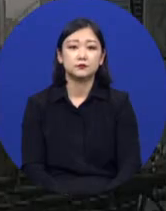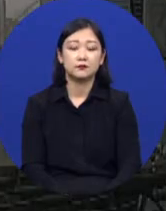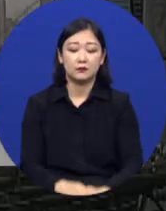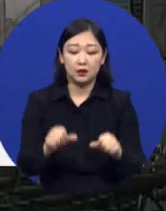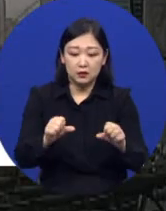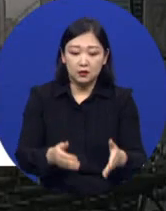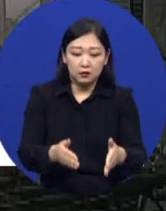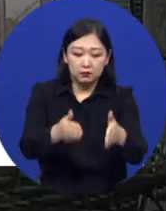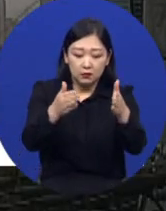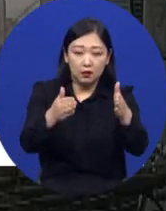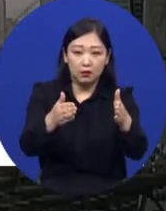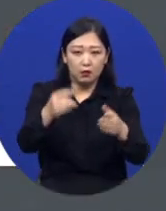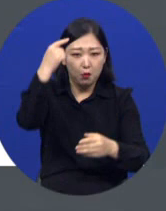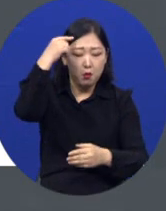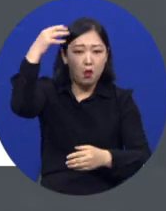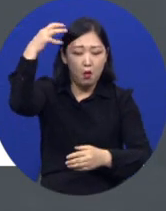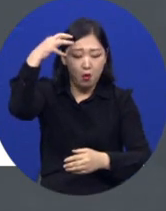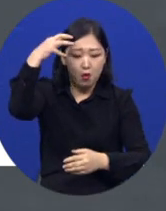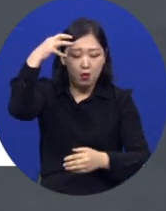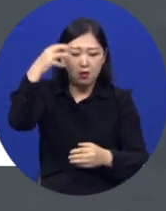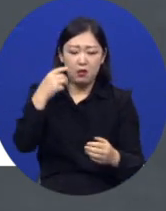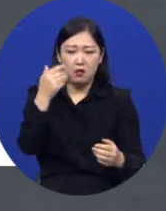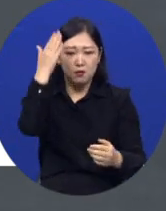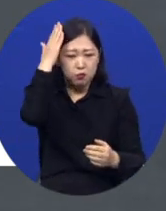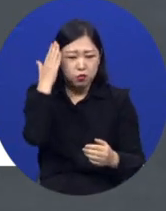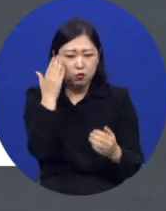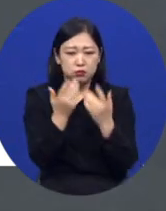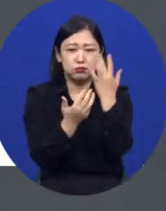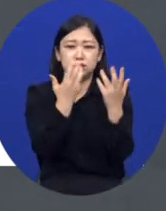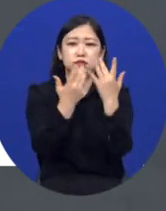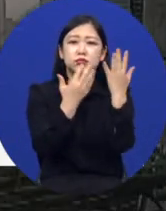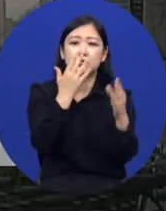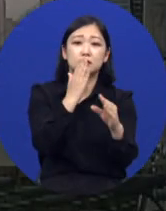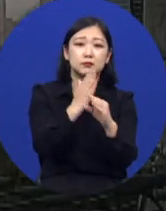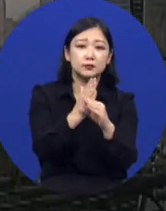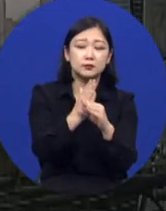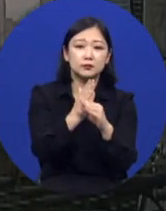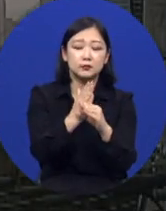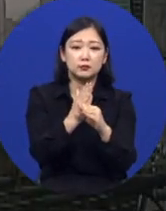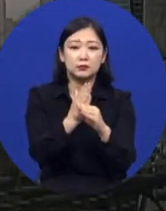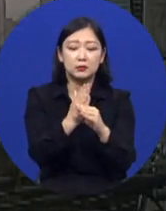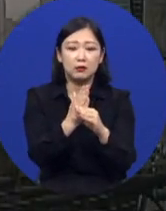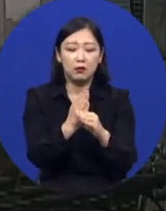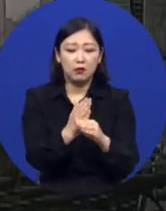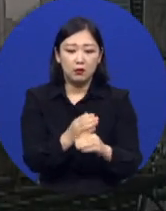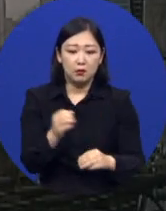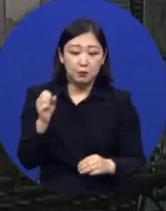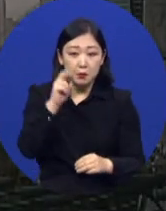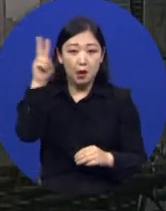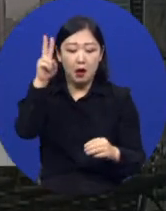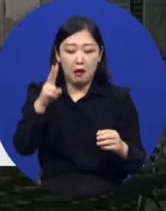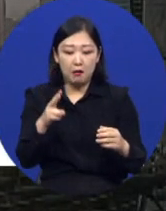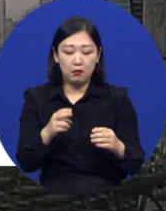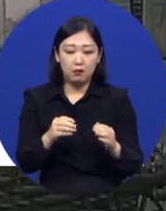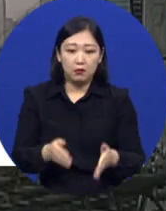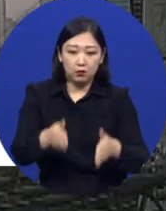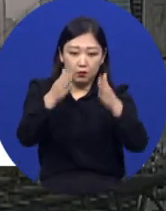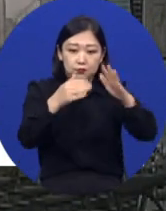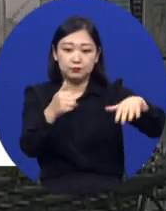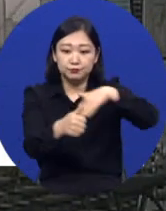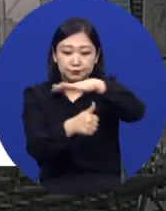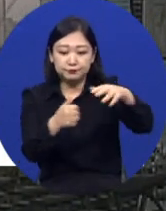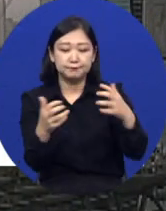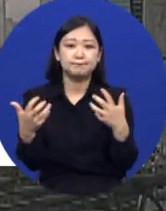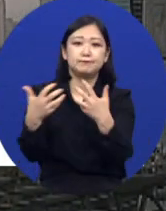드림 타워 38층 옥상에서 시꺼먼 연기가 뿜어져 나옵니다 연기는 삽시간에 건물을 잡아 삼킬 듯 퍼지고